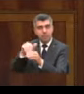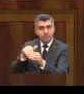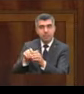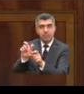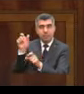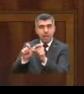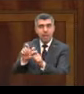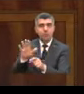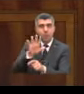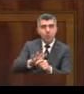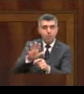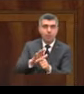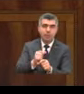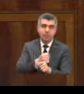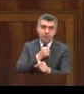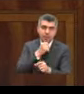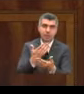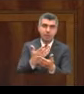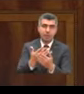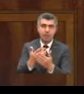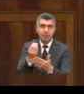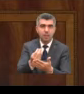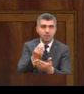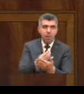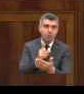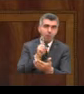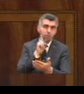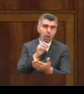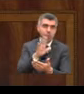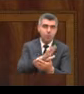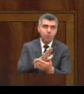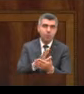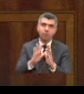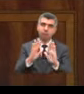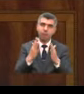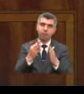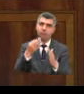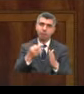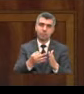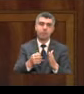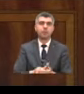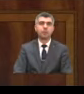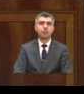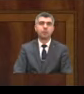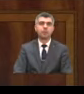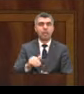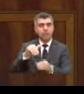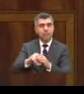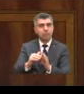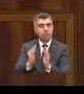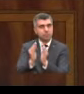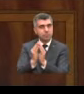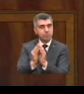المسنين ونزلاء ذو الرعاية الاجتماعية، وهذه فرصة لنوها في فريق العدالة